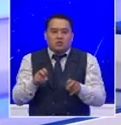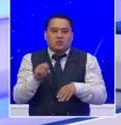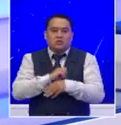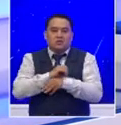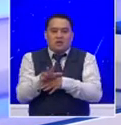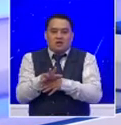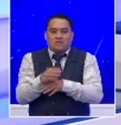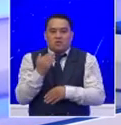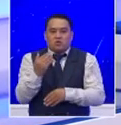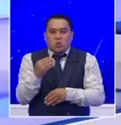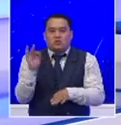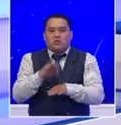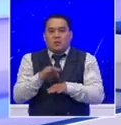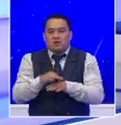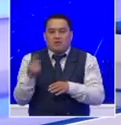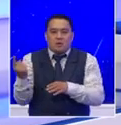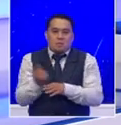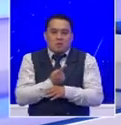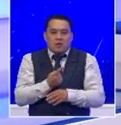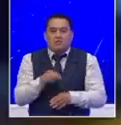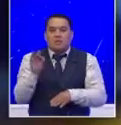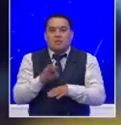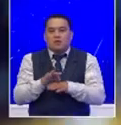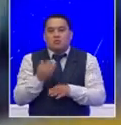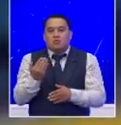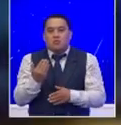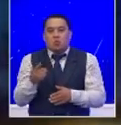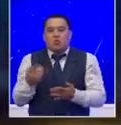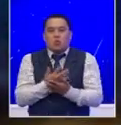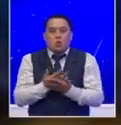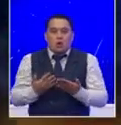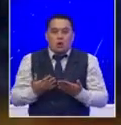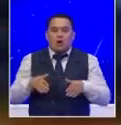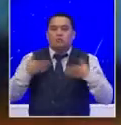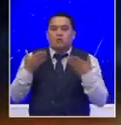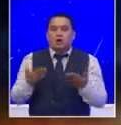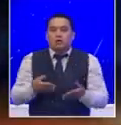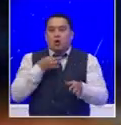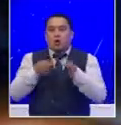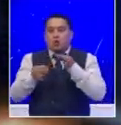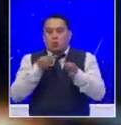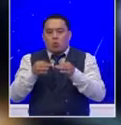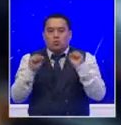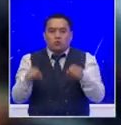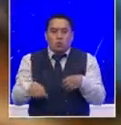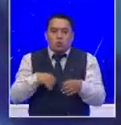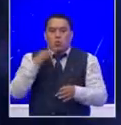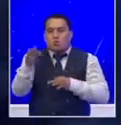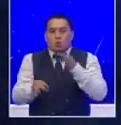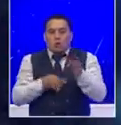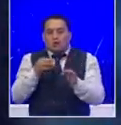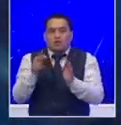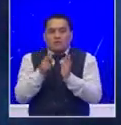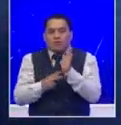касающиеся пандемии коронавирусной инфекции. Признаки, первые симптомы и многое другое. Обратиться за консультацией можно круглосуточно